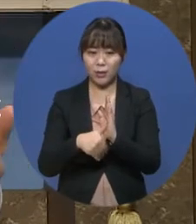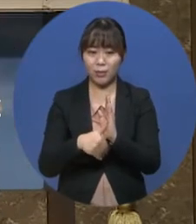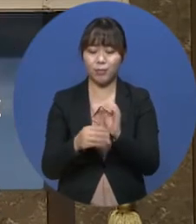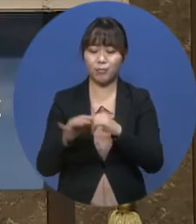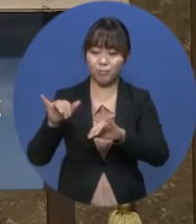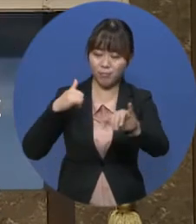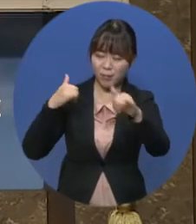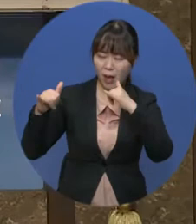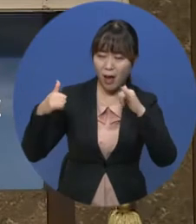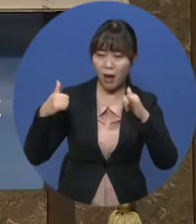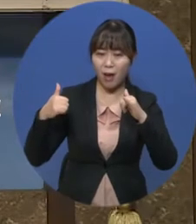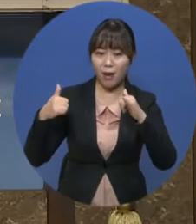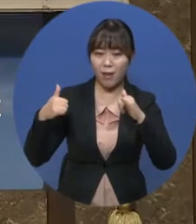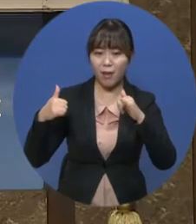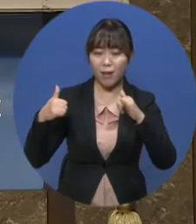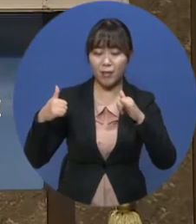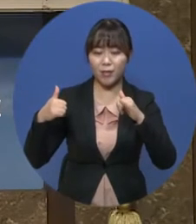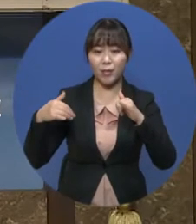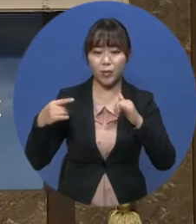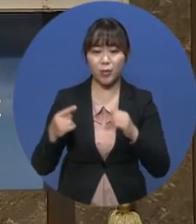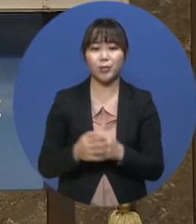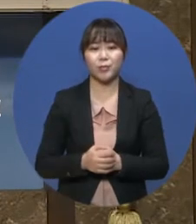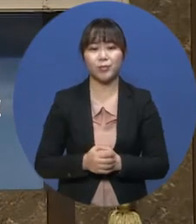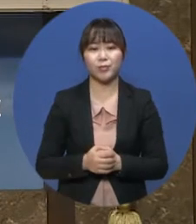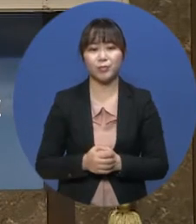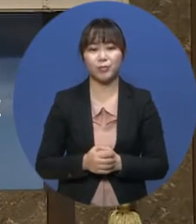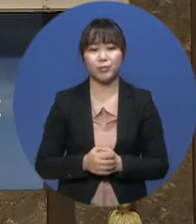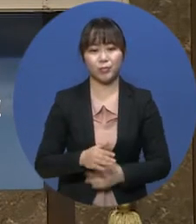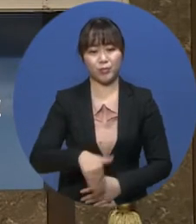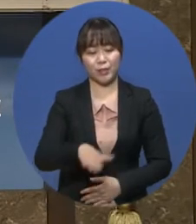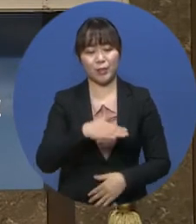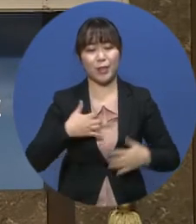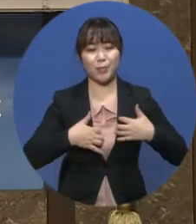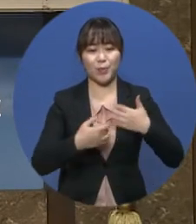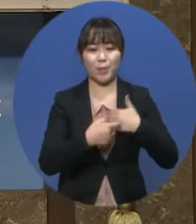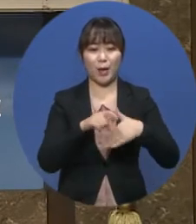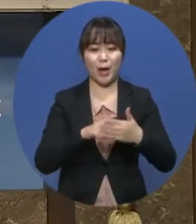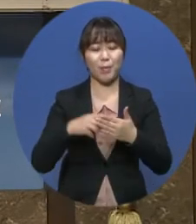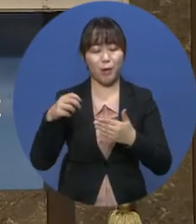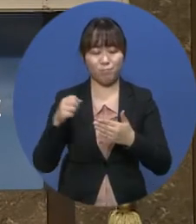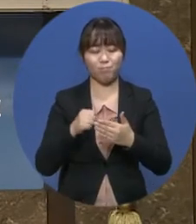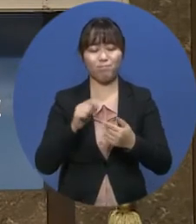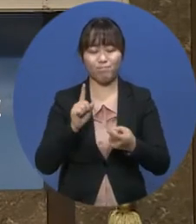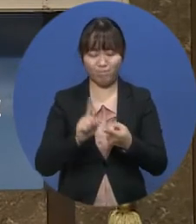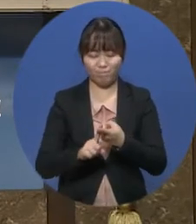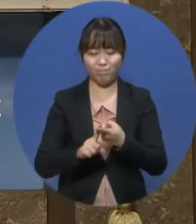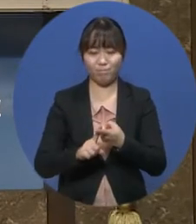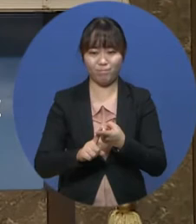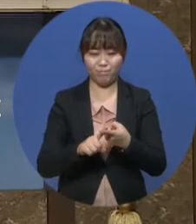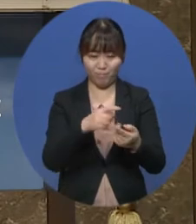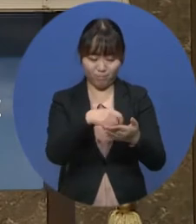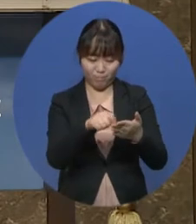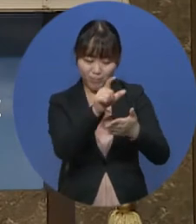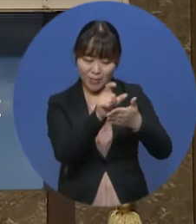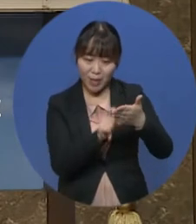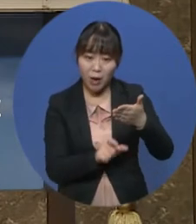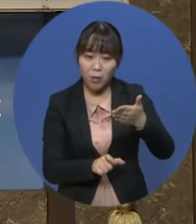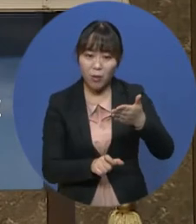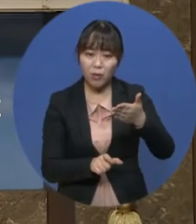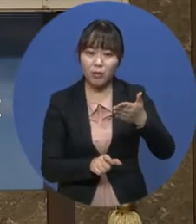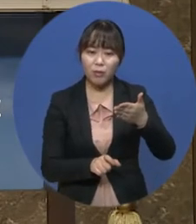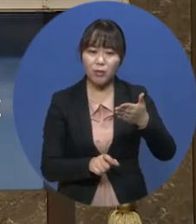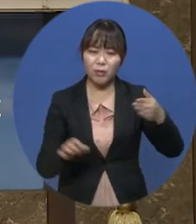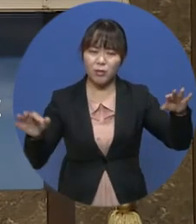이제 연락이 오시더라도 어 저희는 이제 기쁜 마음으로 받아들이고 어 그래도